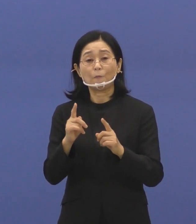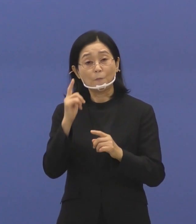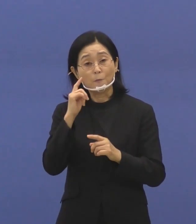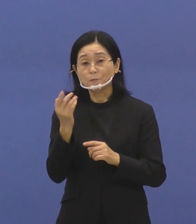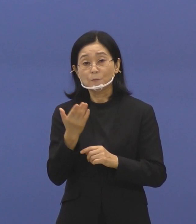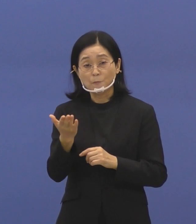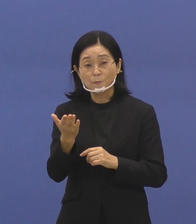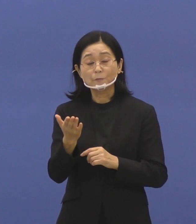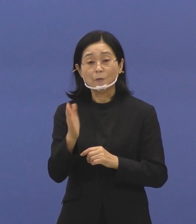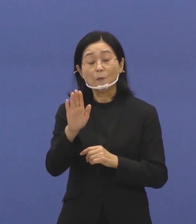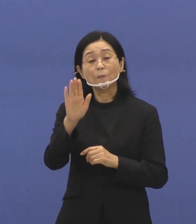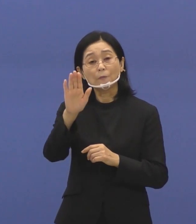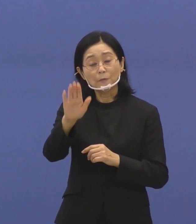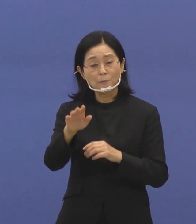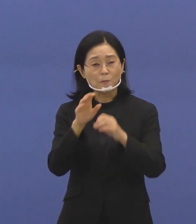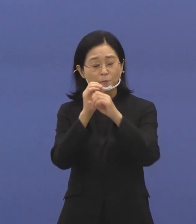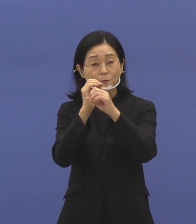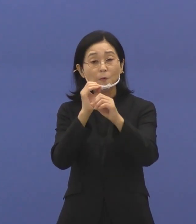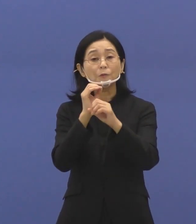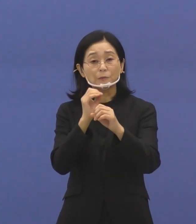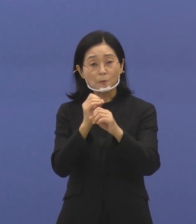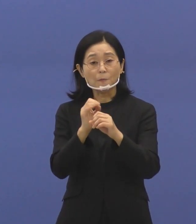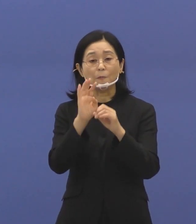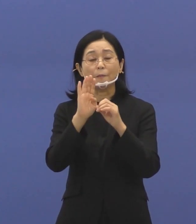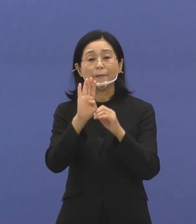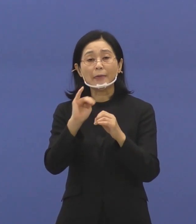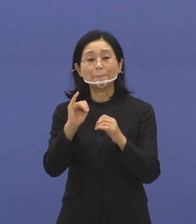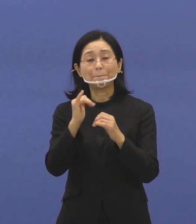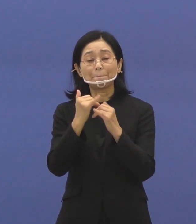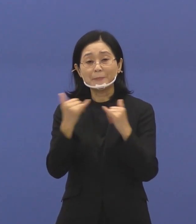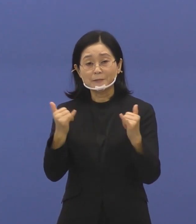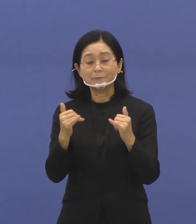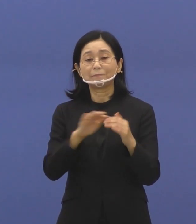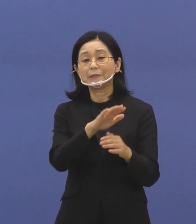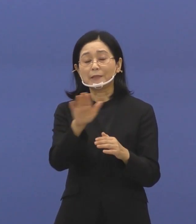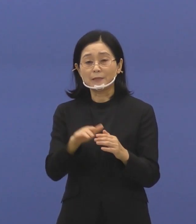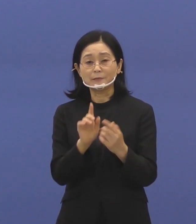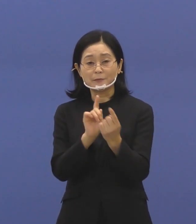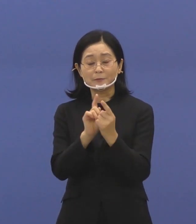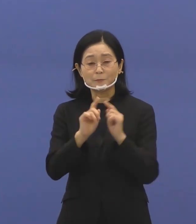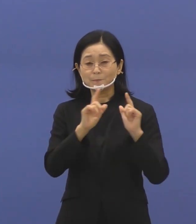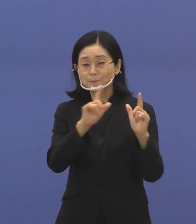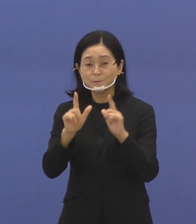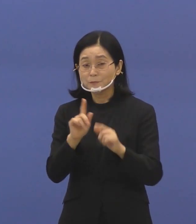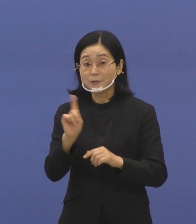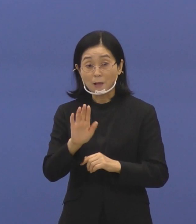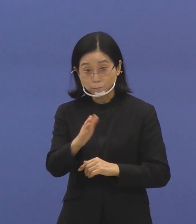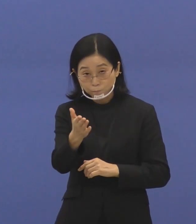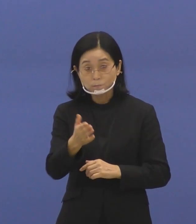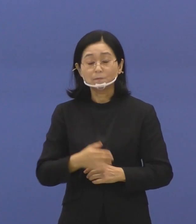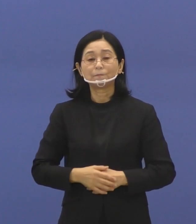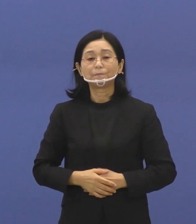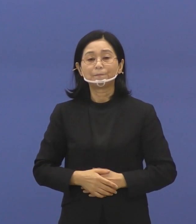後の見通しと県民へ改めてこう呼びかけたいことということを教えていただきたいと思います。 はい、